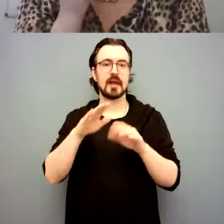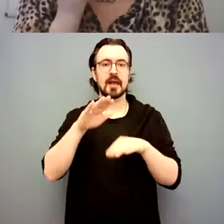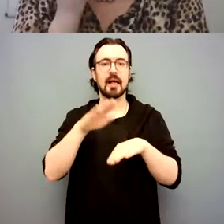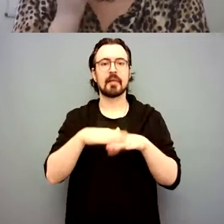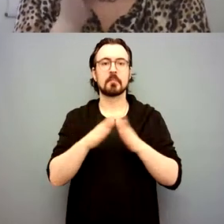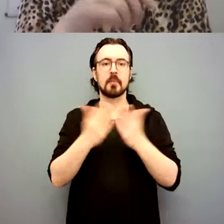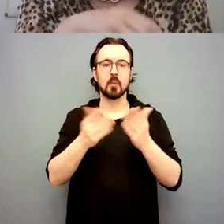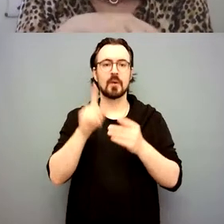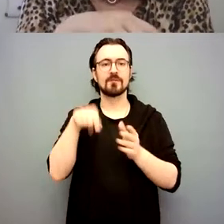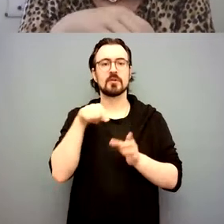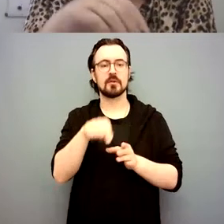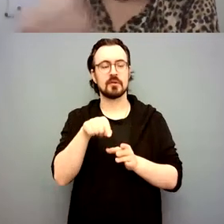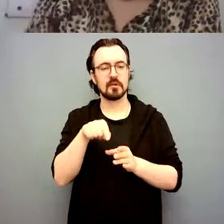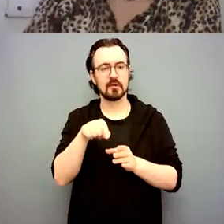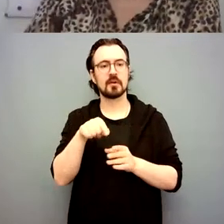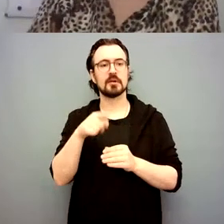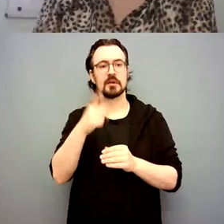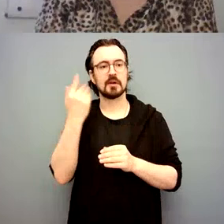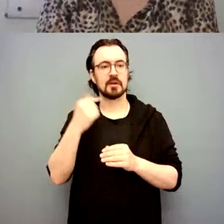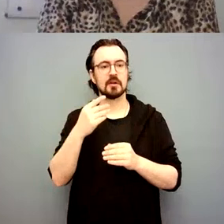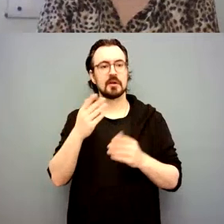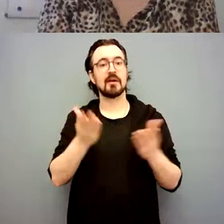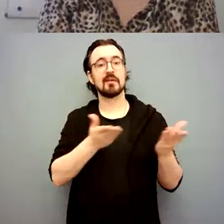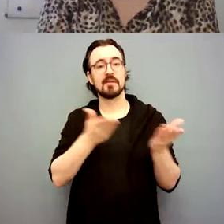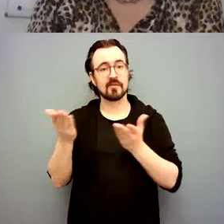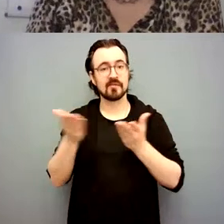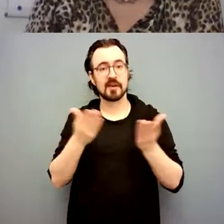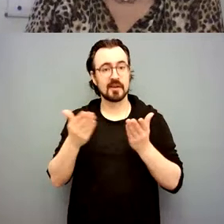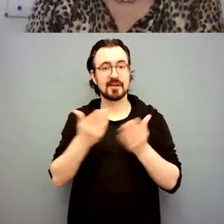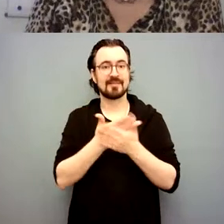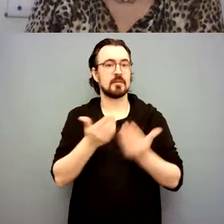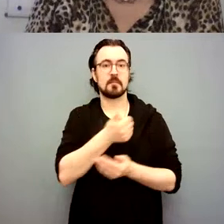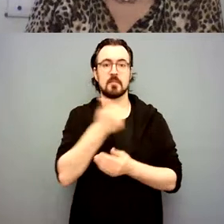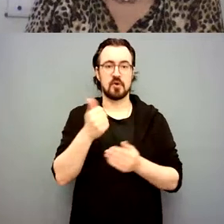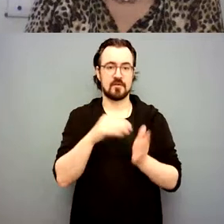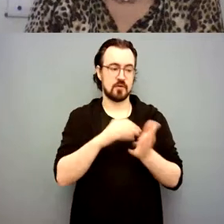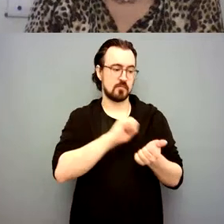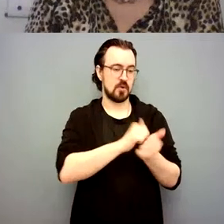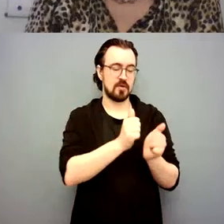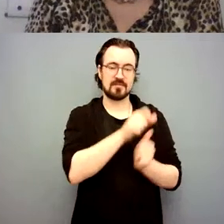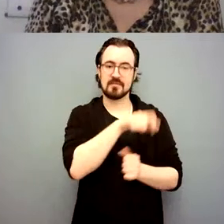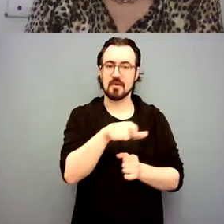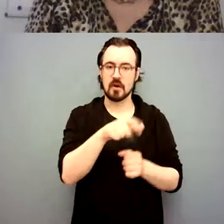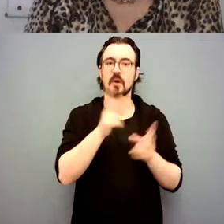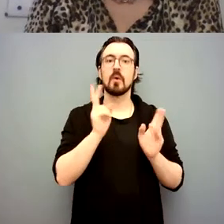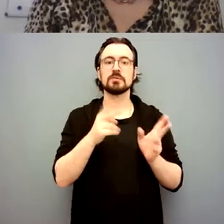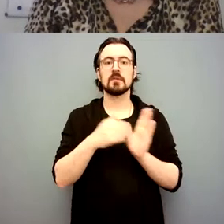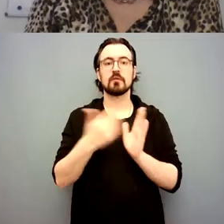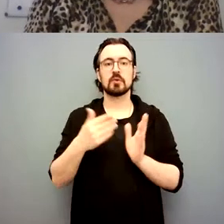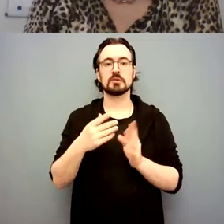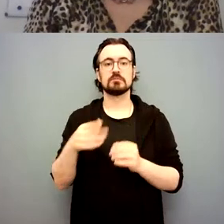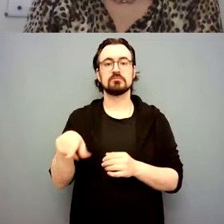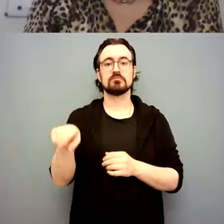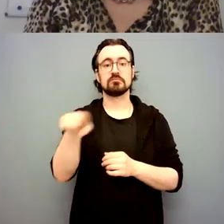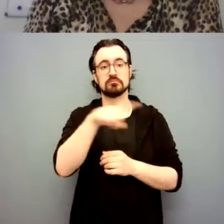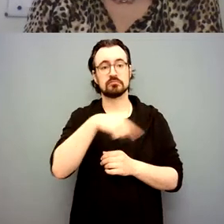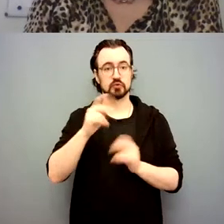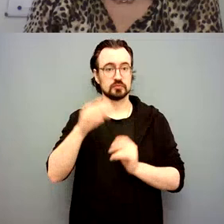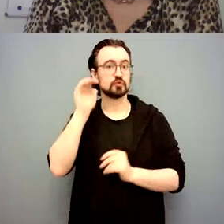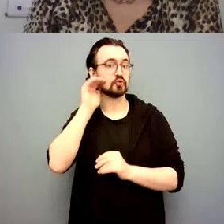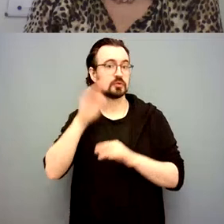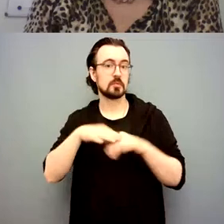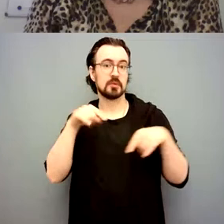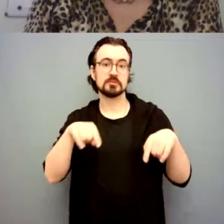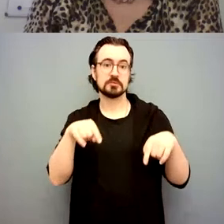handbok för detta som kan rekvireras inte bara av politiker utan även av samtliga som lyssnar på det